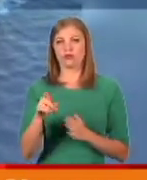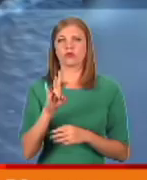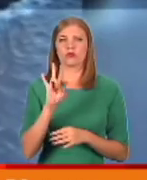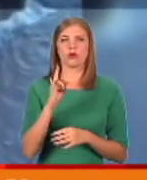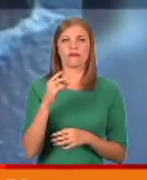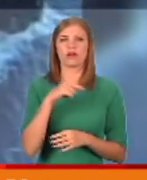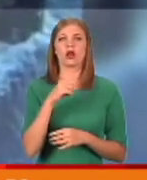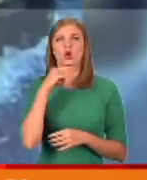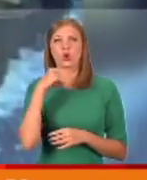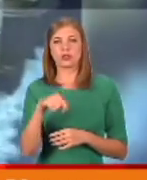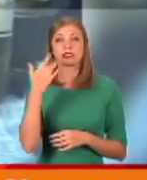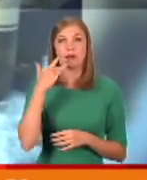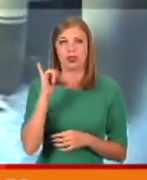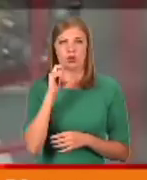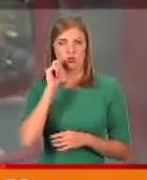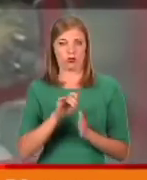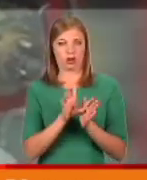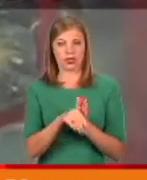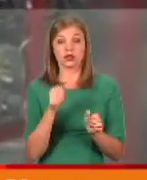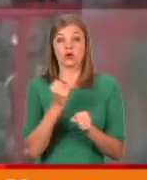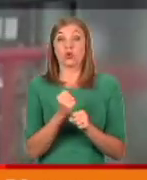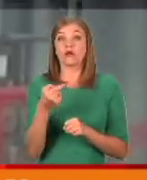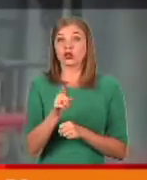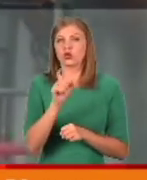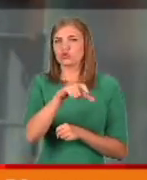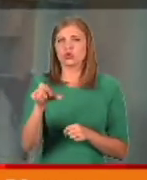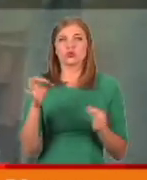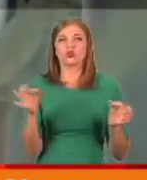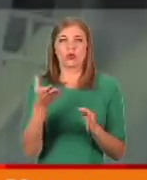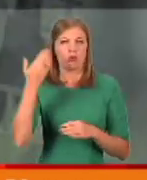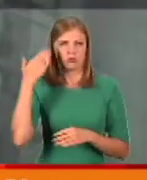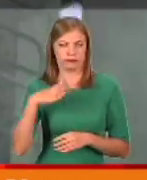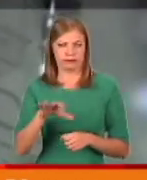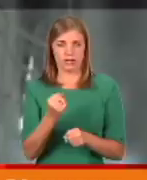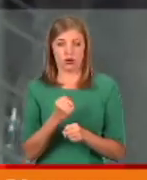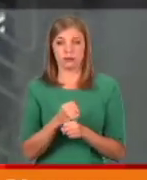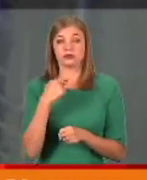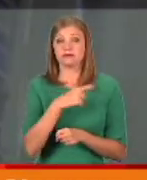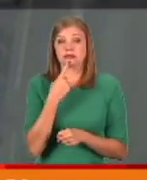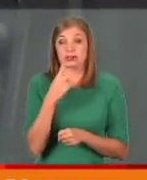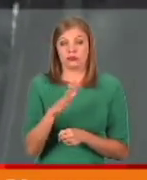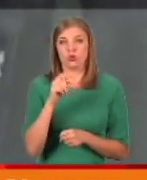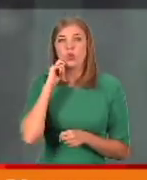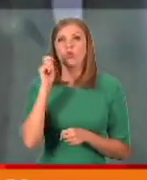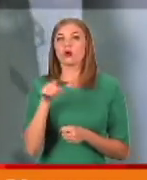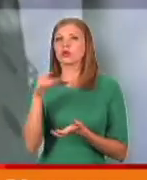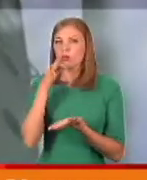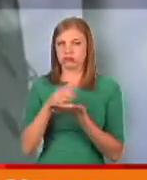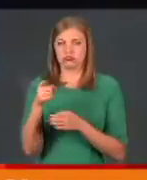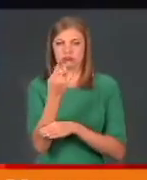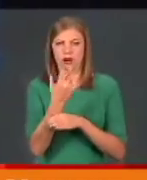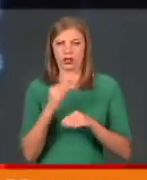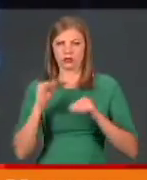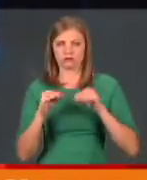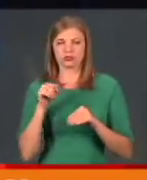Норвегія, Росія, Америка та Україна роблять те, чого людство ніколи не робило. Українська зона відповідальності – ракета.